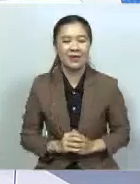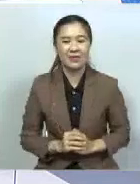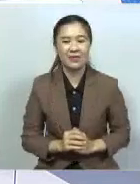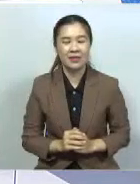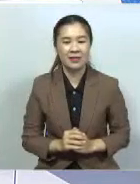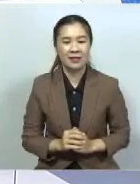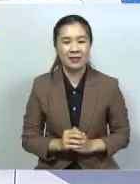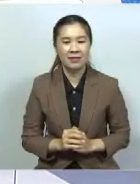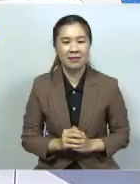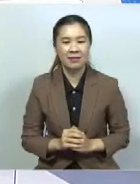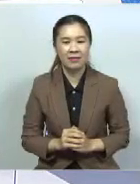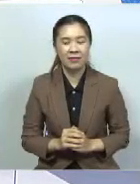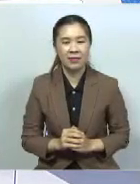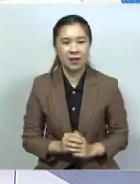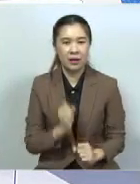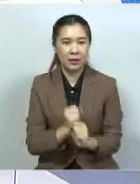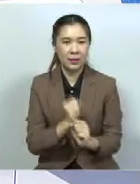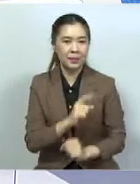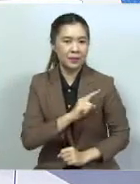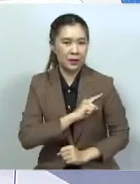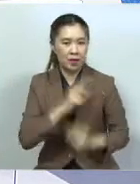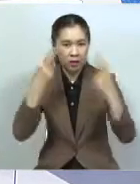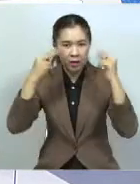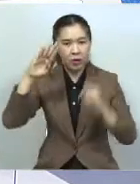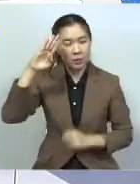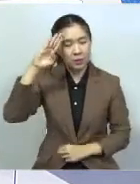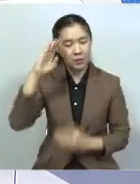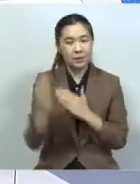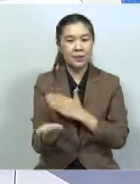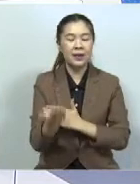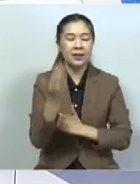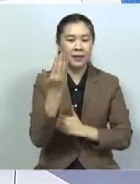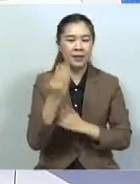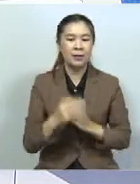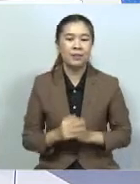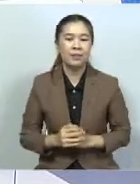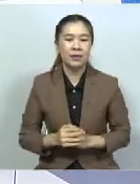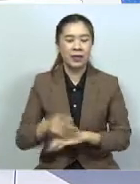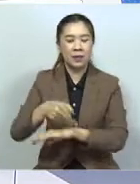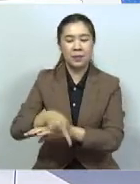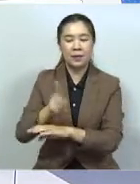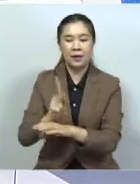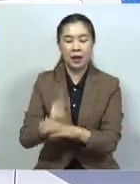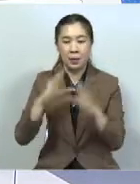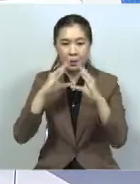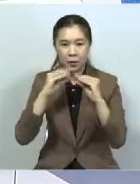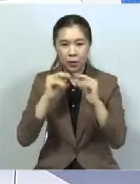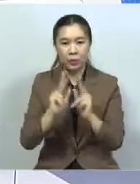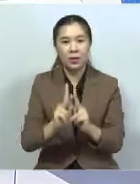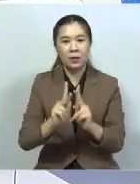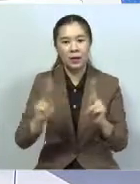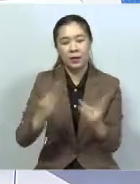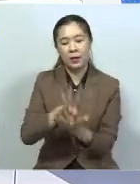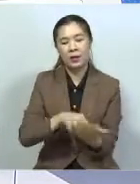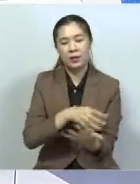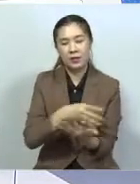มาดูอีกหนึ่งภารกิจของนายกรัฐมนตรีเมื่อช่วงเช้าที่ผ่านมาเนี่ยก็เป็นประธานการประชุมคณะกรรมการยุทธศ